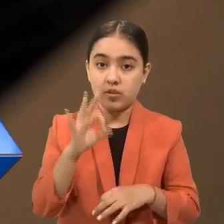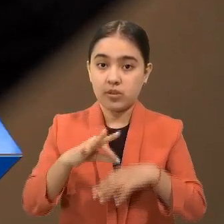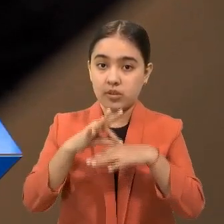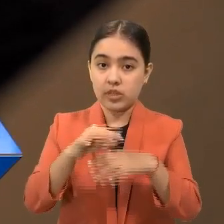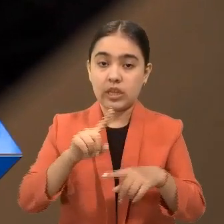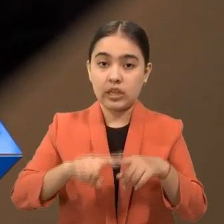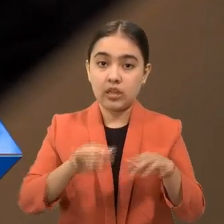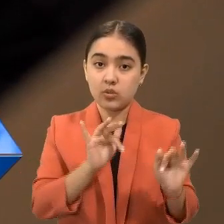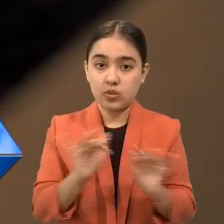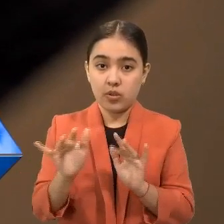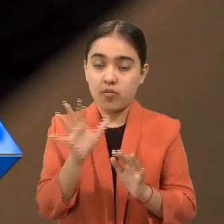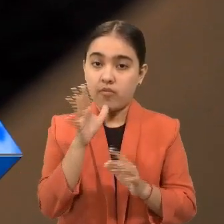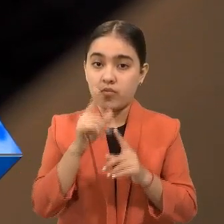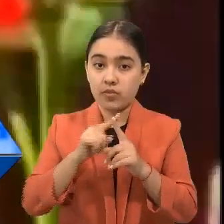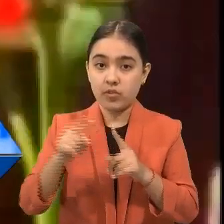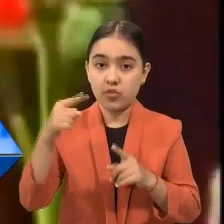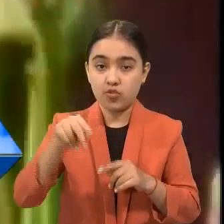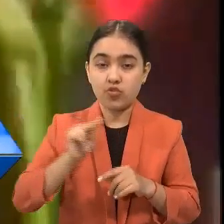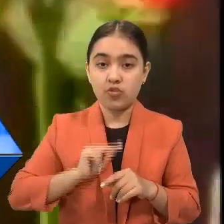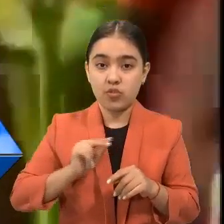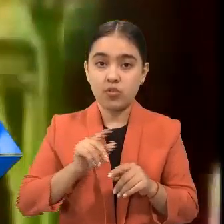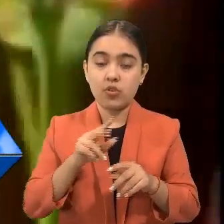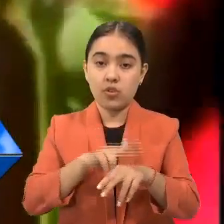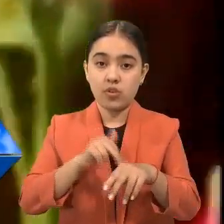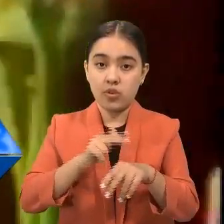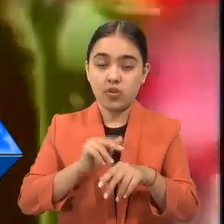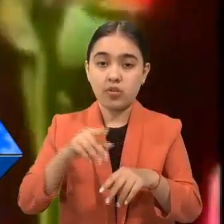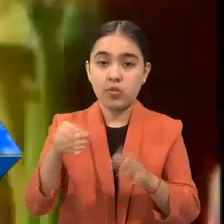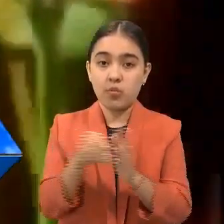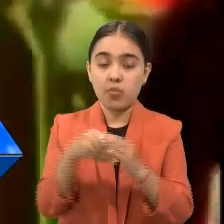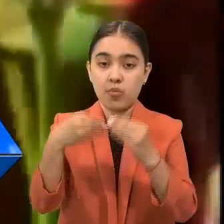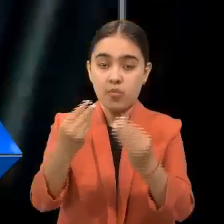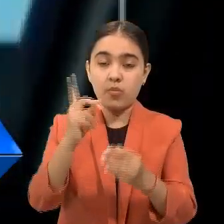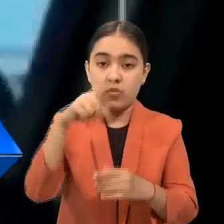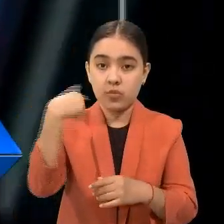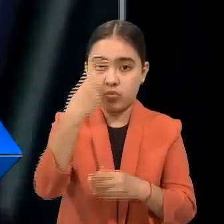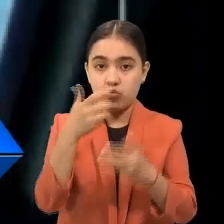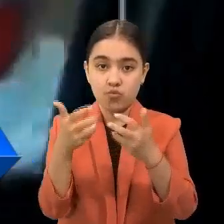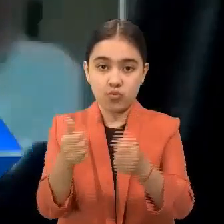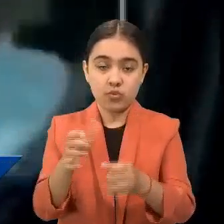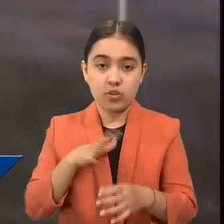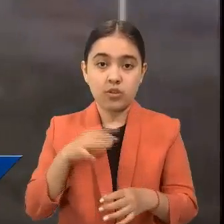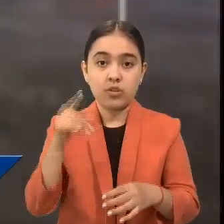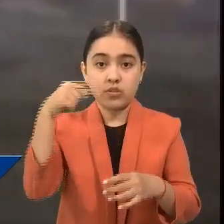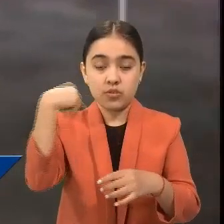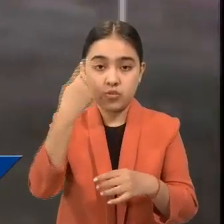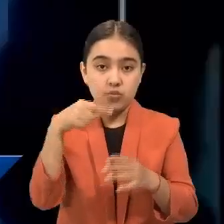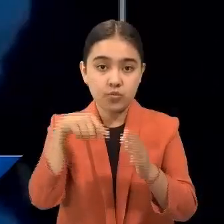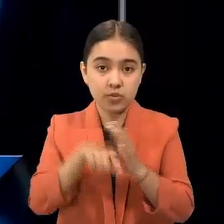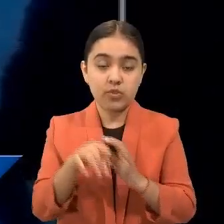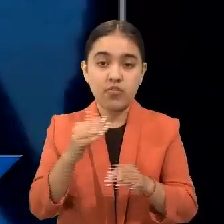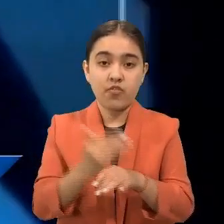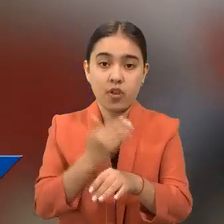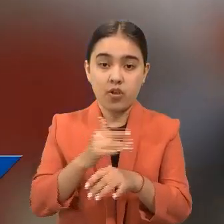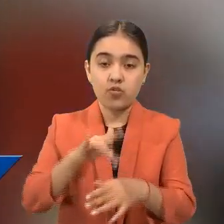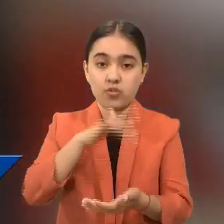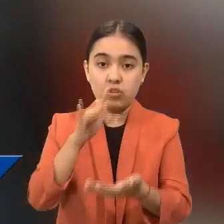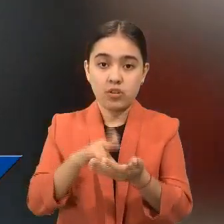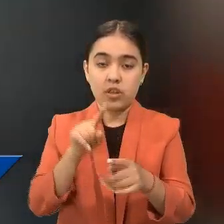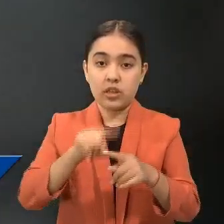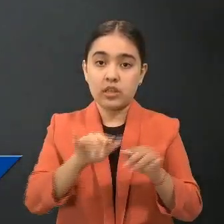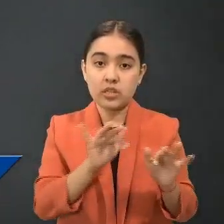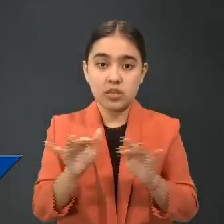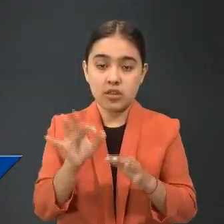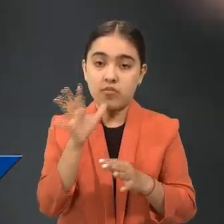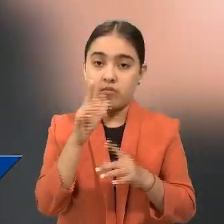borilayotgan tezkor tadbirlar davomida İçki İşler organlari xodimlarga pora bergan fuqarolar ushlandi. Jumladan Farg'ona shahrida o'tkazilgan tezkor tadbir